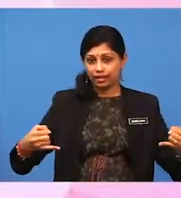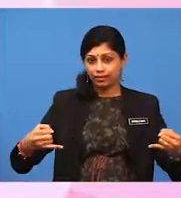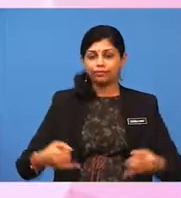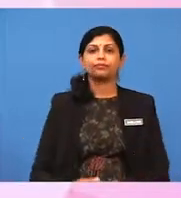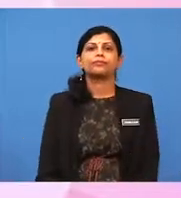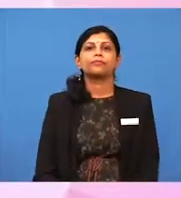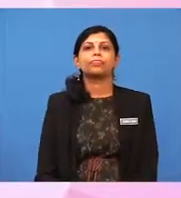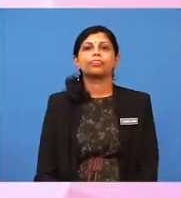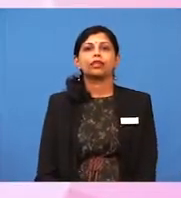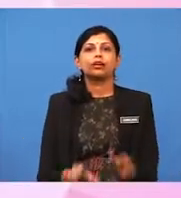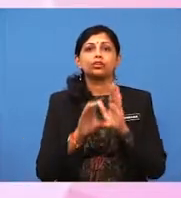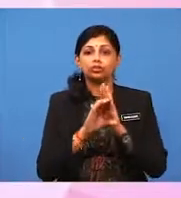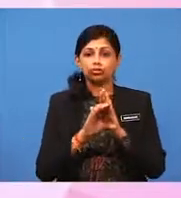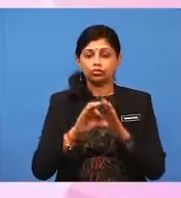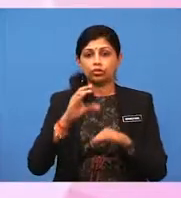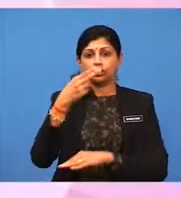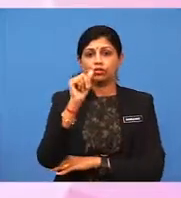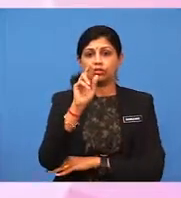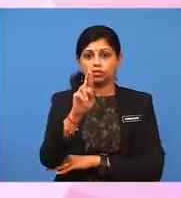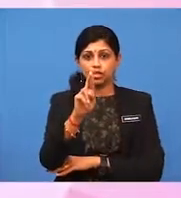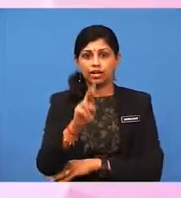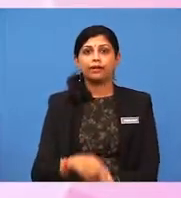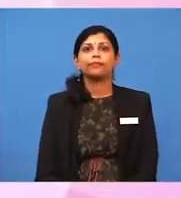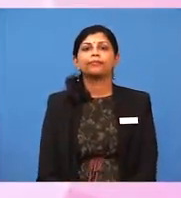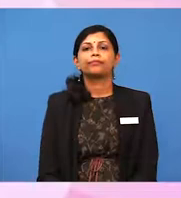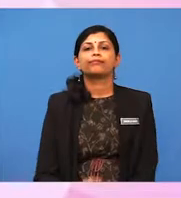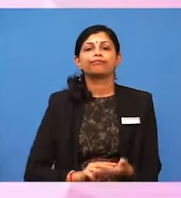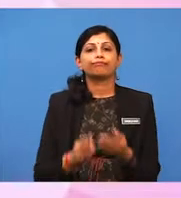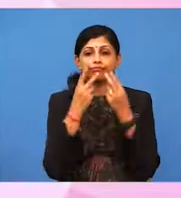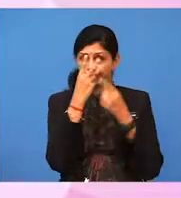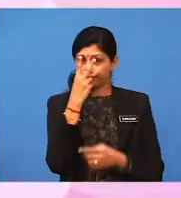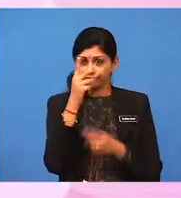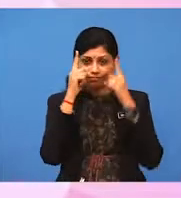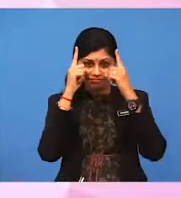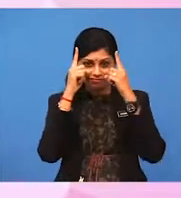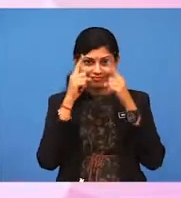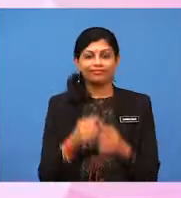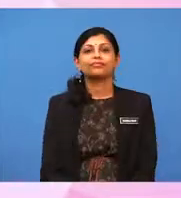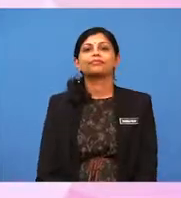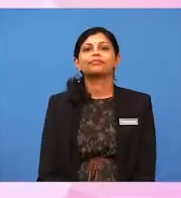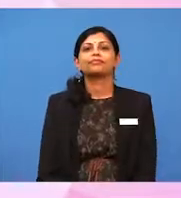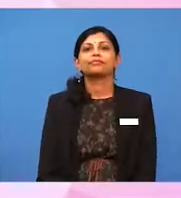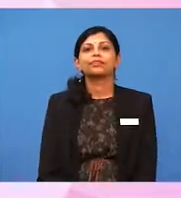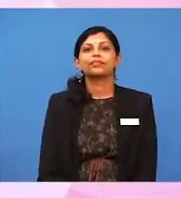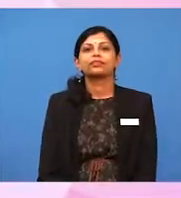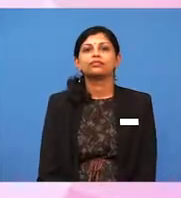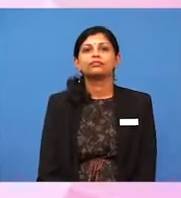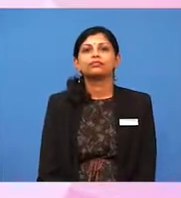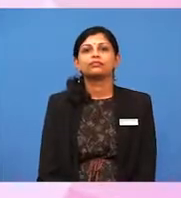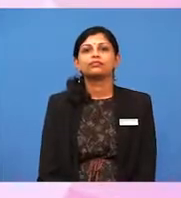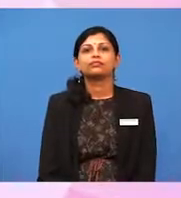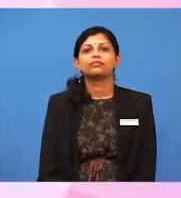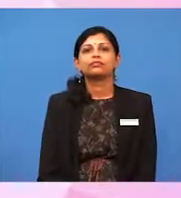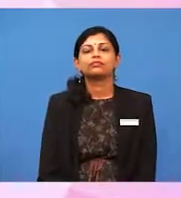Contoh penggunaan jenis data char dalam kod segmen adalah seperti berikut. Char huruf sama dengan